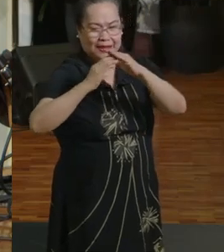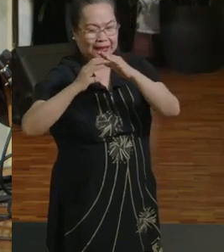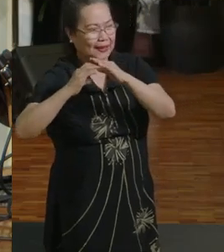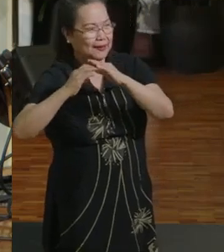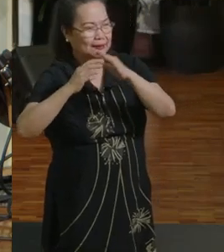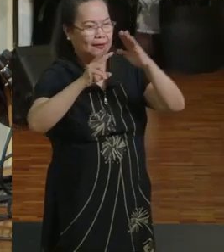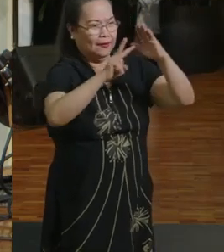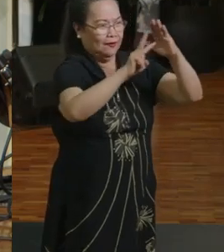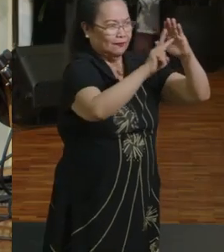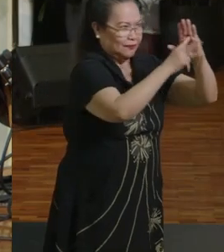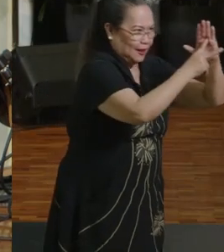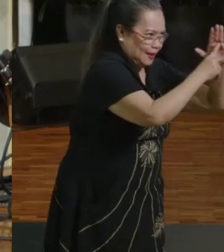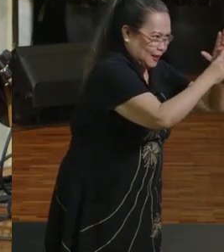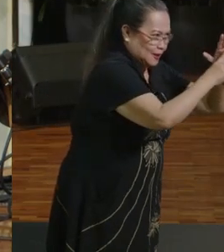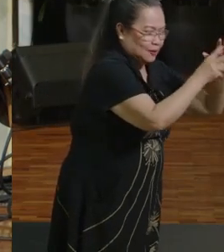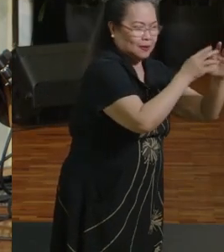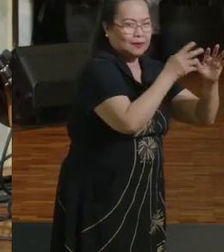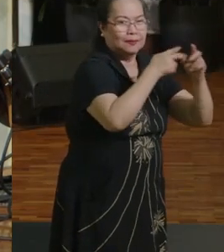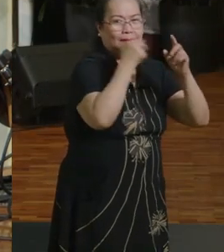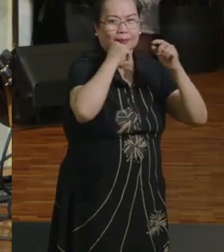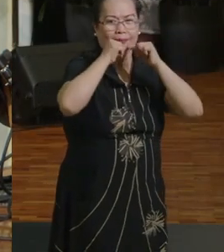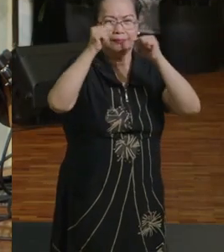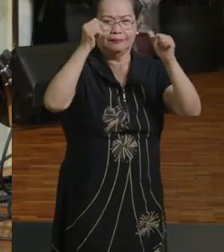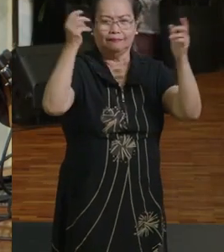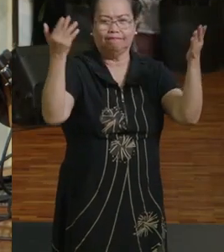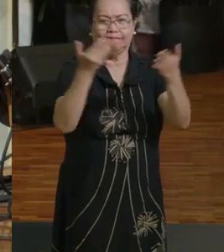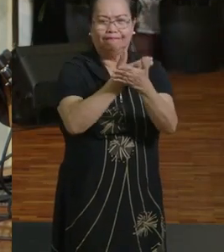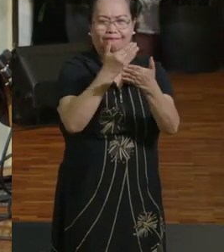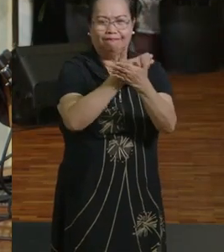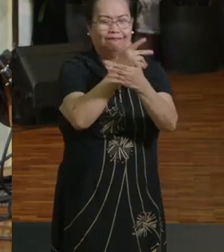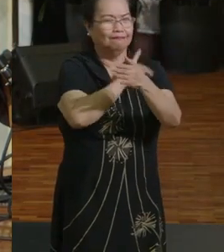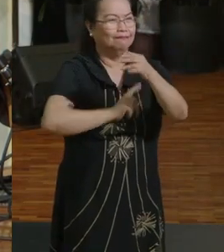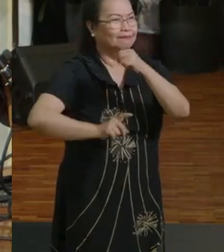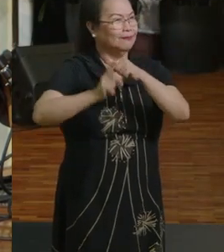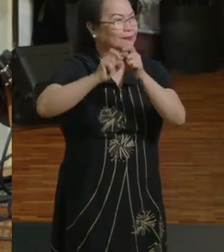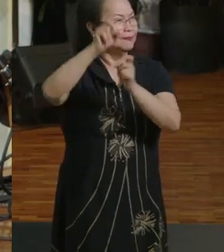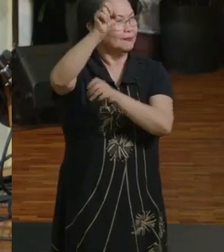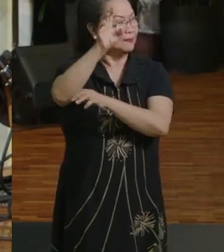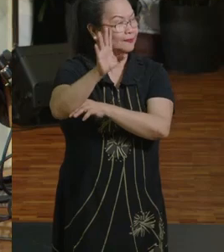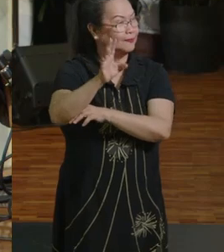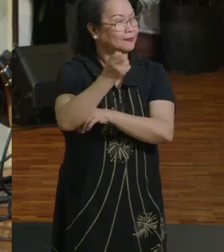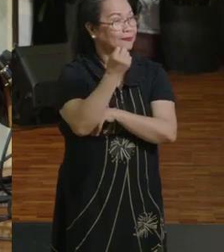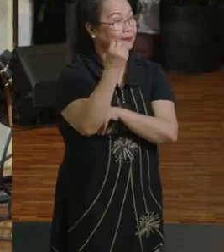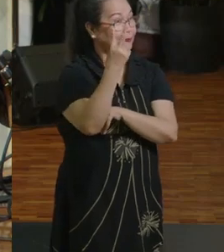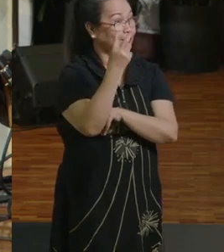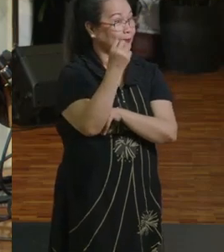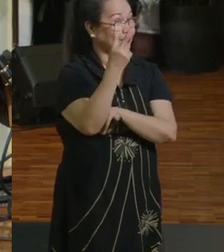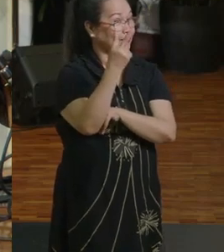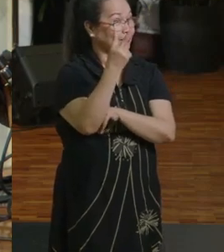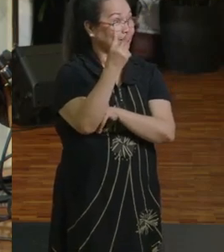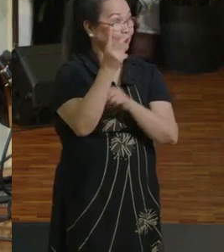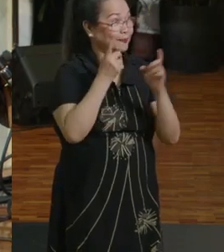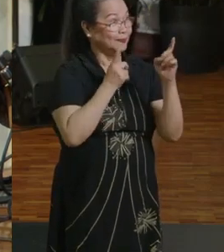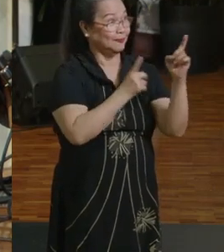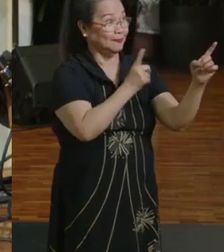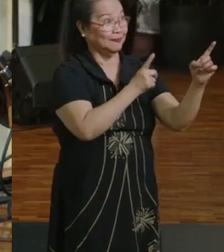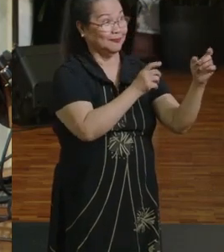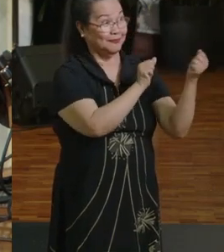villages, proclaiming and bringing the good news of the kingdom of God, and the 12 were with